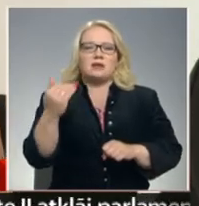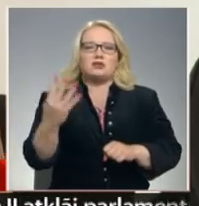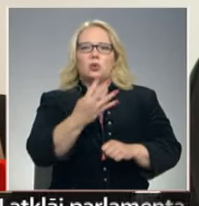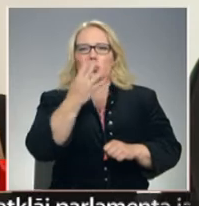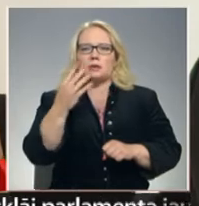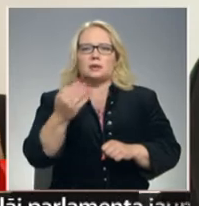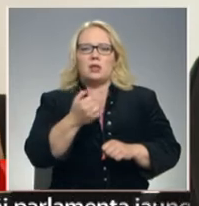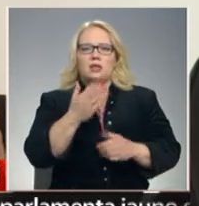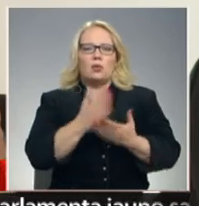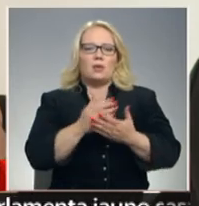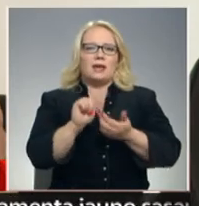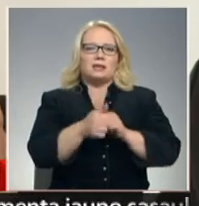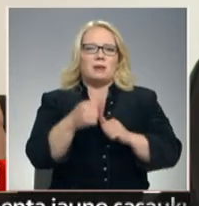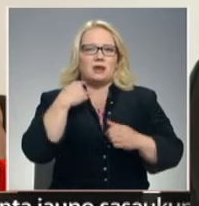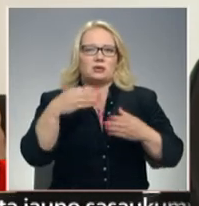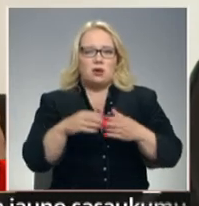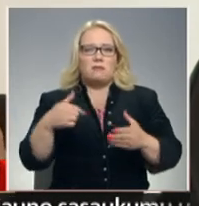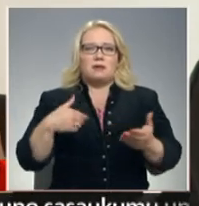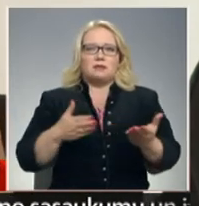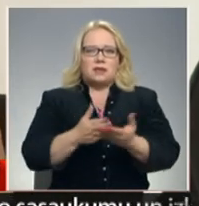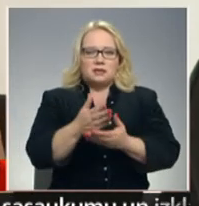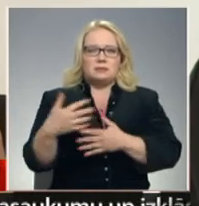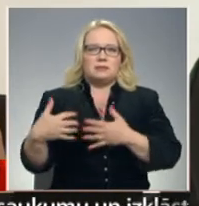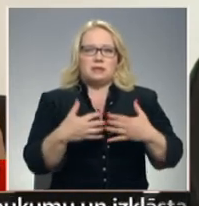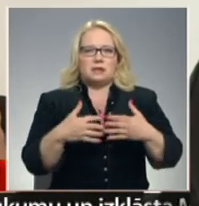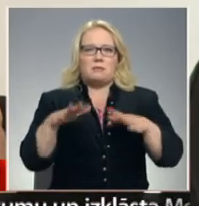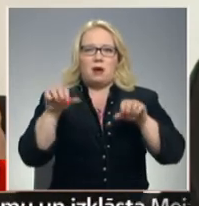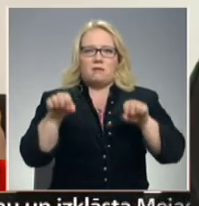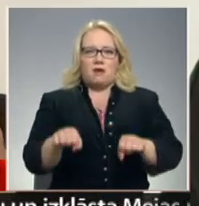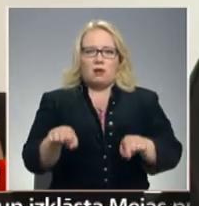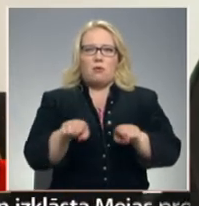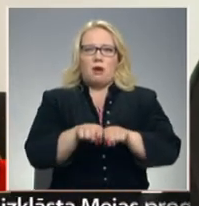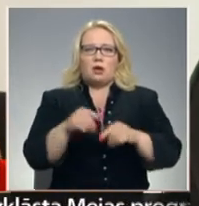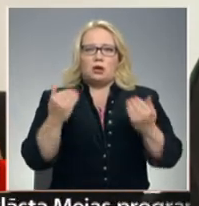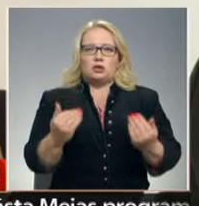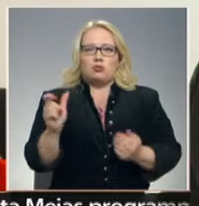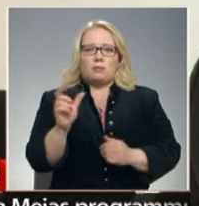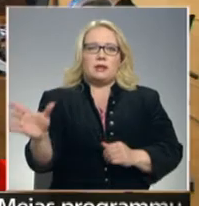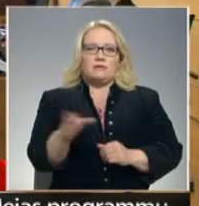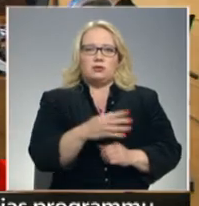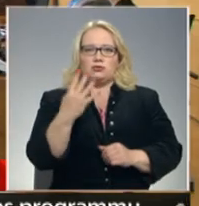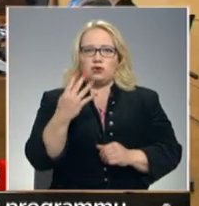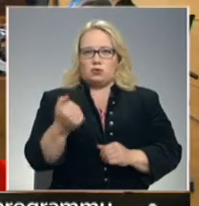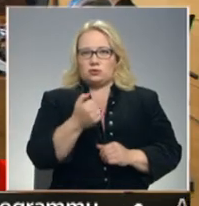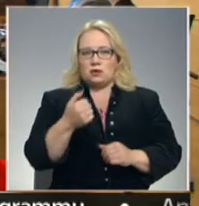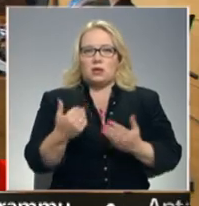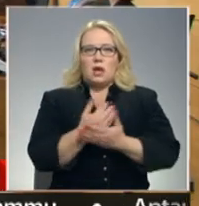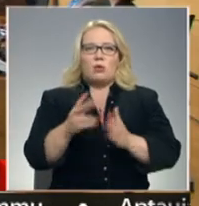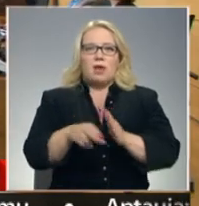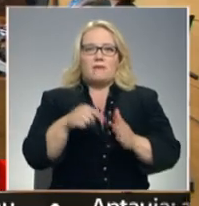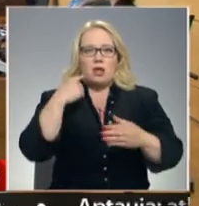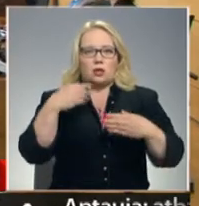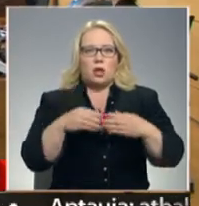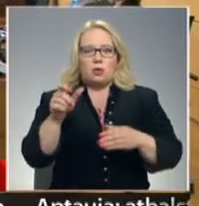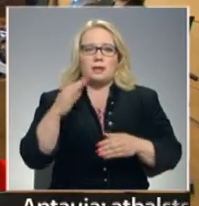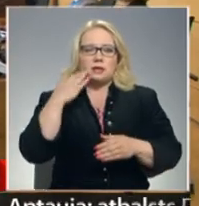nenotiek izmaiņas Rīgas domē, un to mēs arī iesim. Mēs cīnīsimies par varu arī šobrīd visu šos 4 gadus. Jaunievēlētie domnieki aizvien cer,